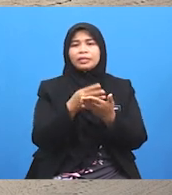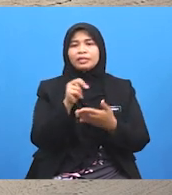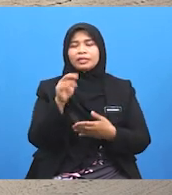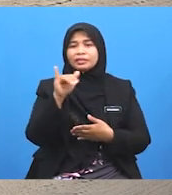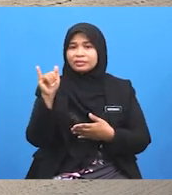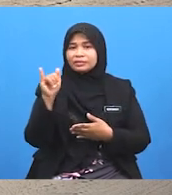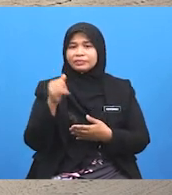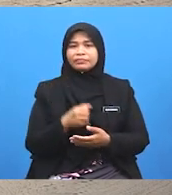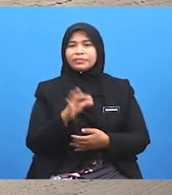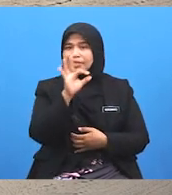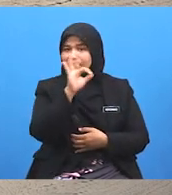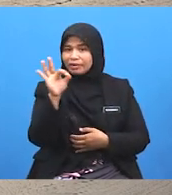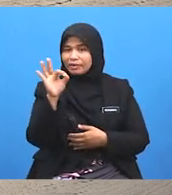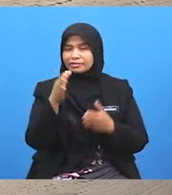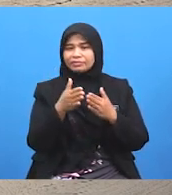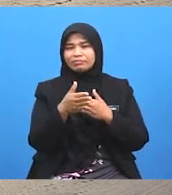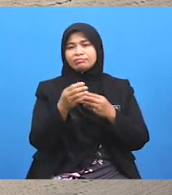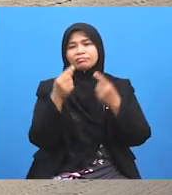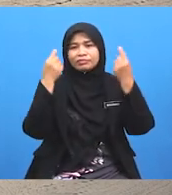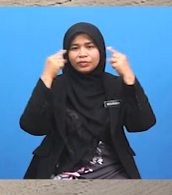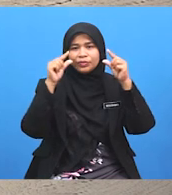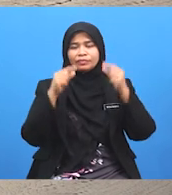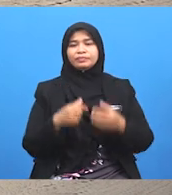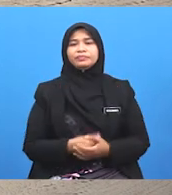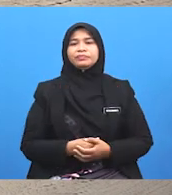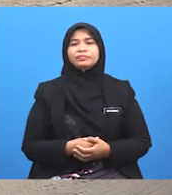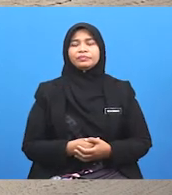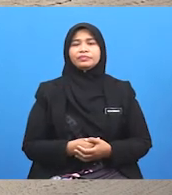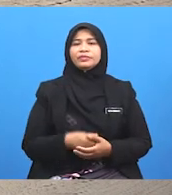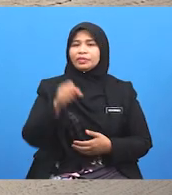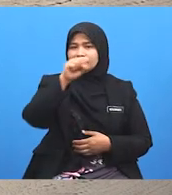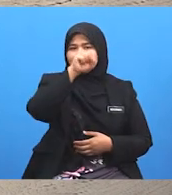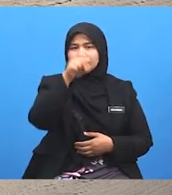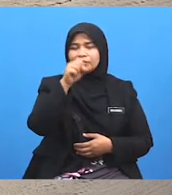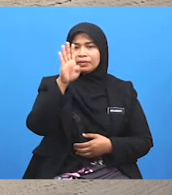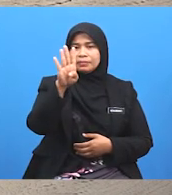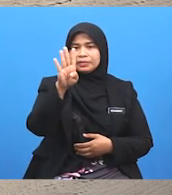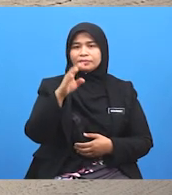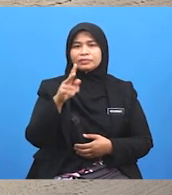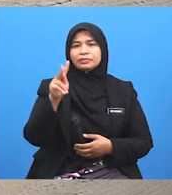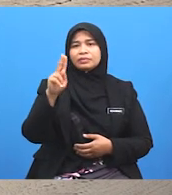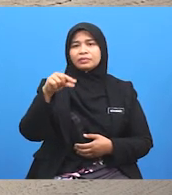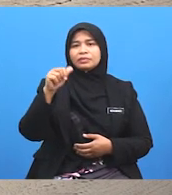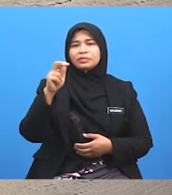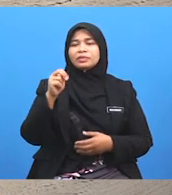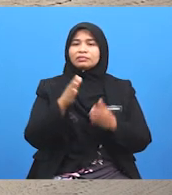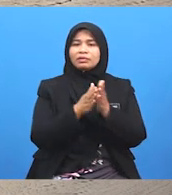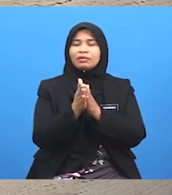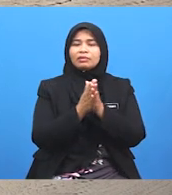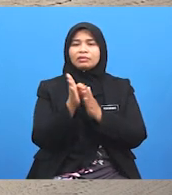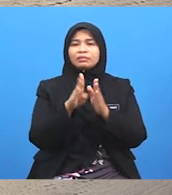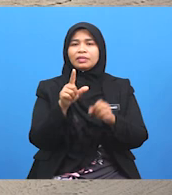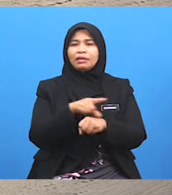kebaikannya? Garis oleh guru. Soalan keempat. Kugan rajin